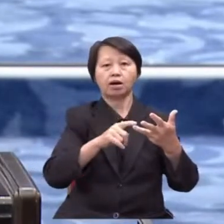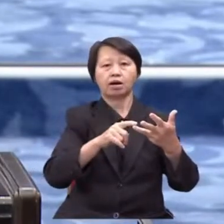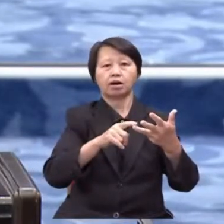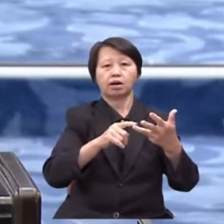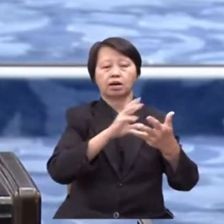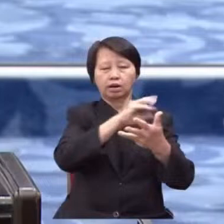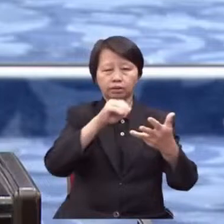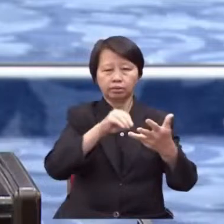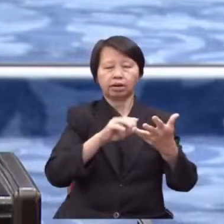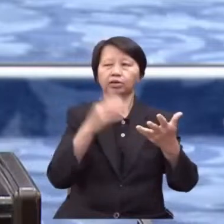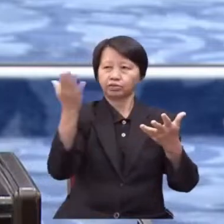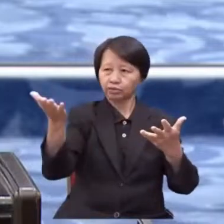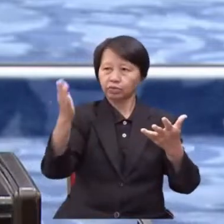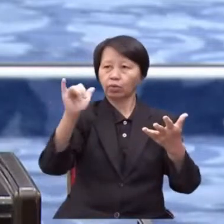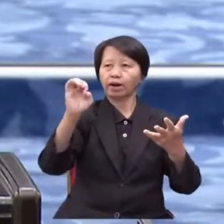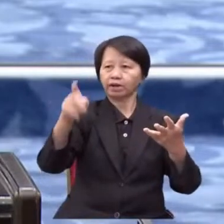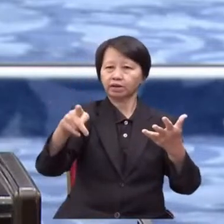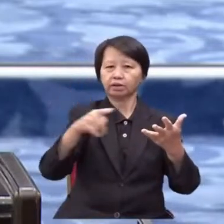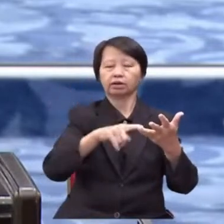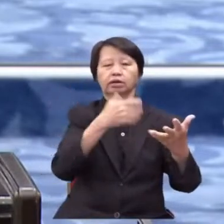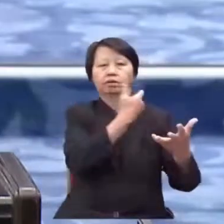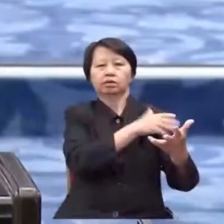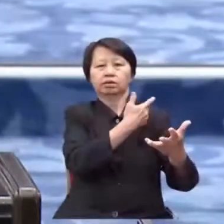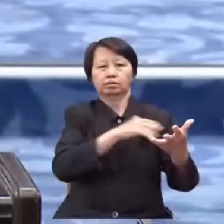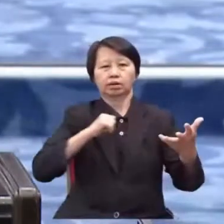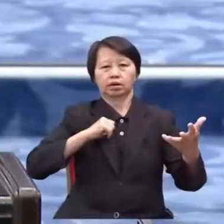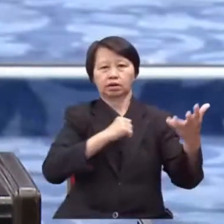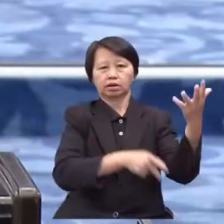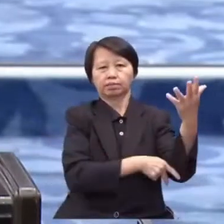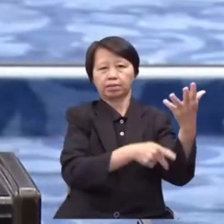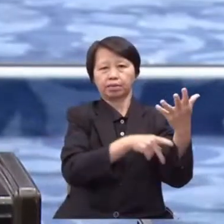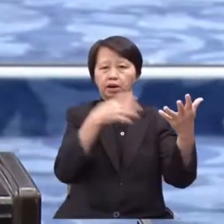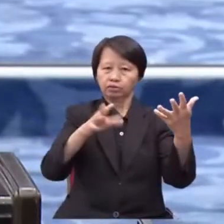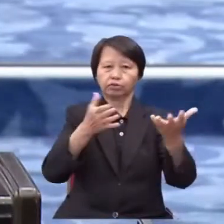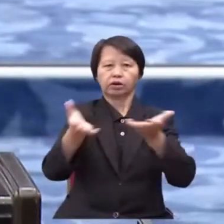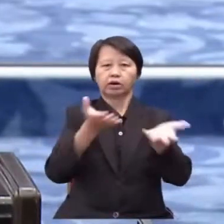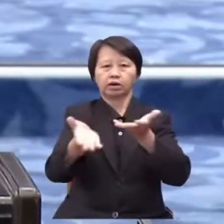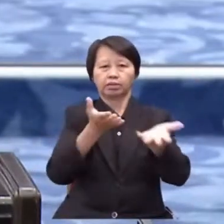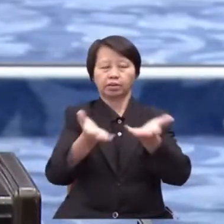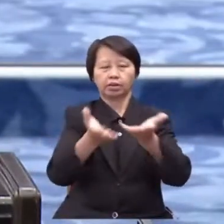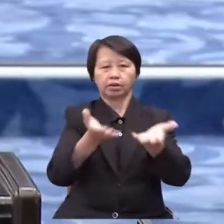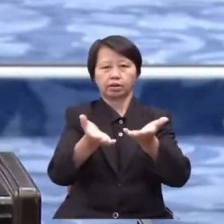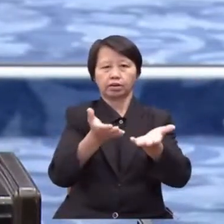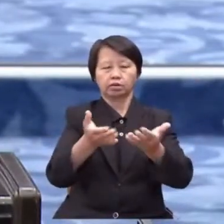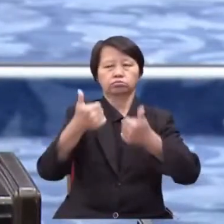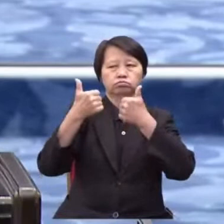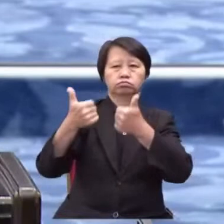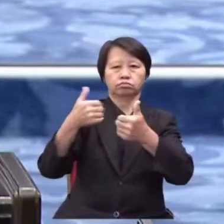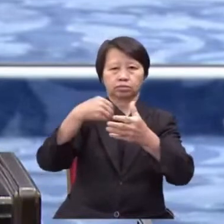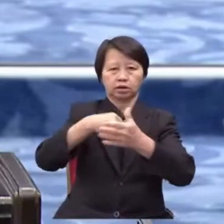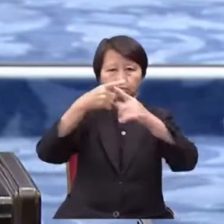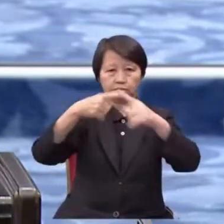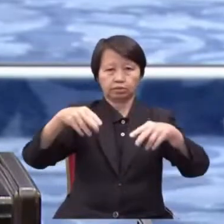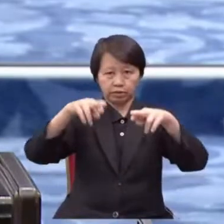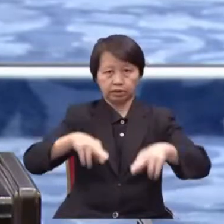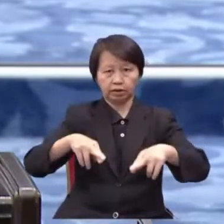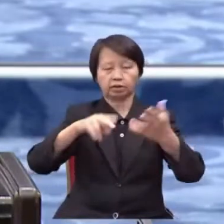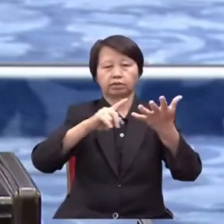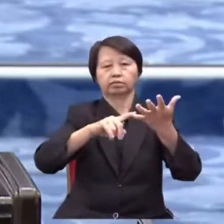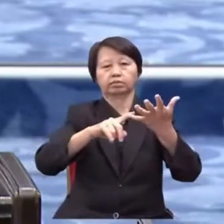Tantri yang lebih tua adalah mantan ada di paleman dengan cemerlang di Dewa